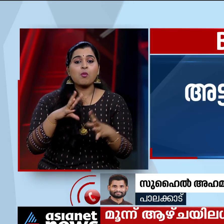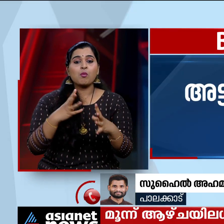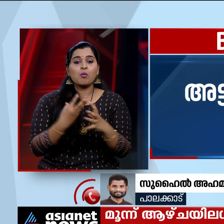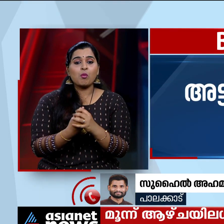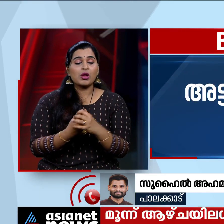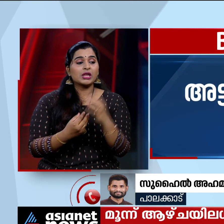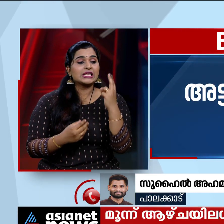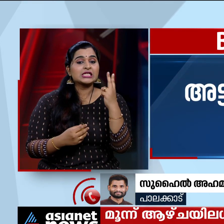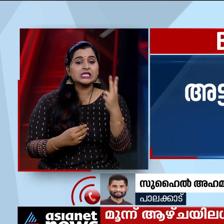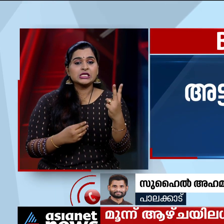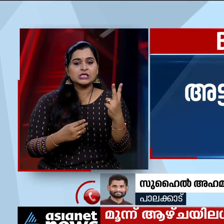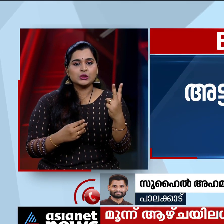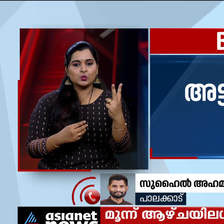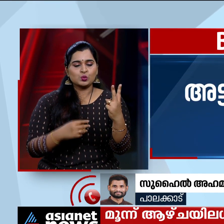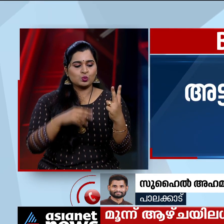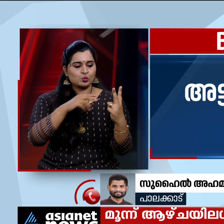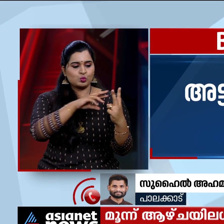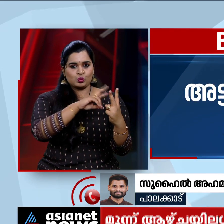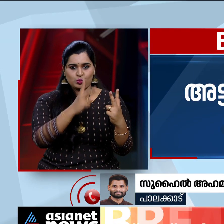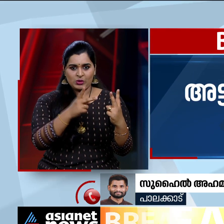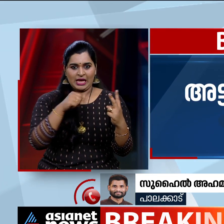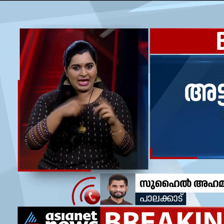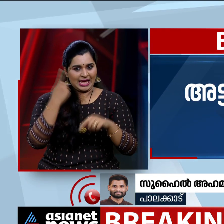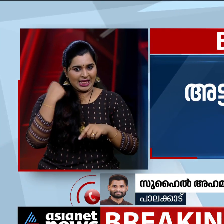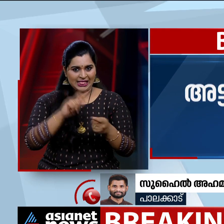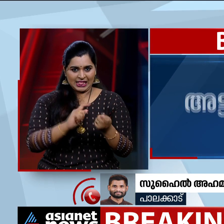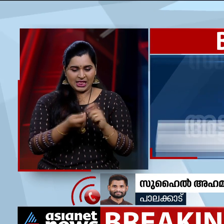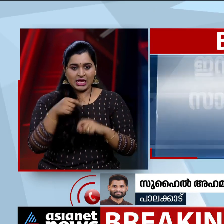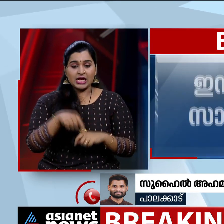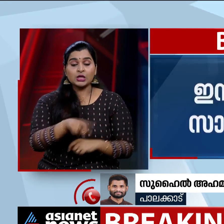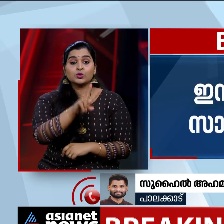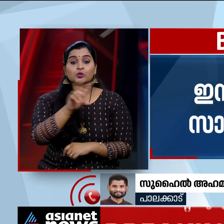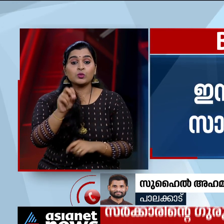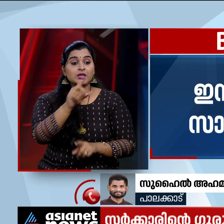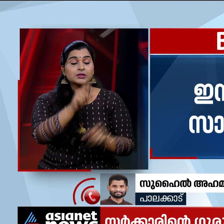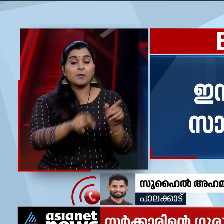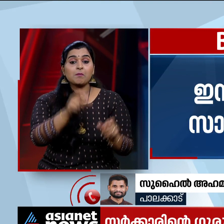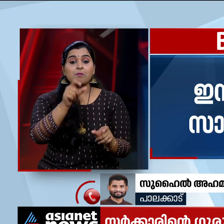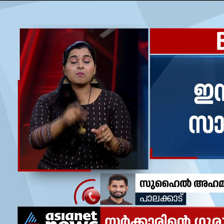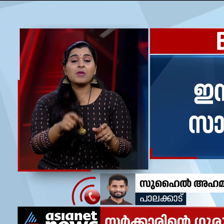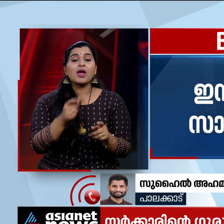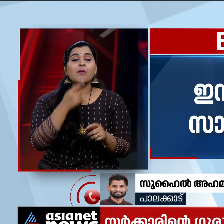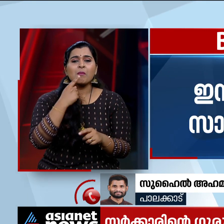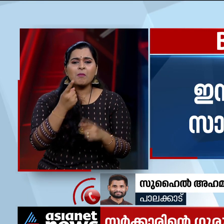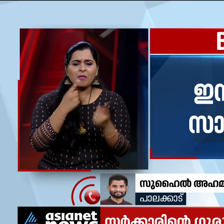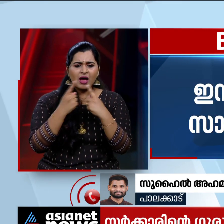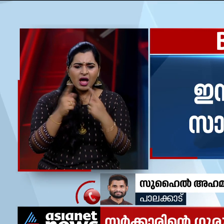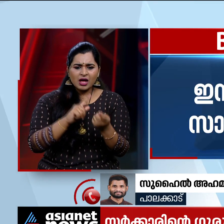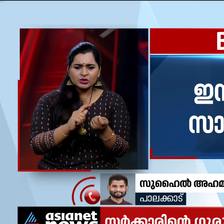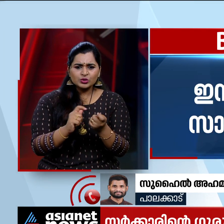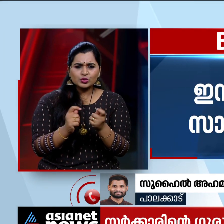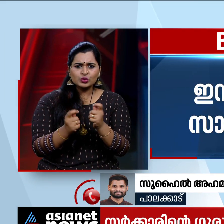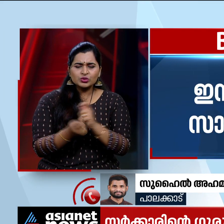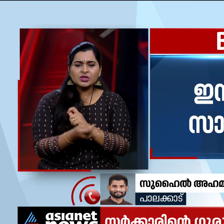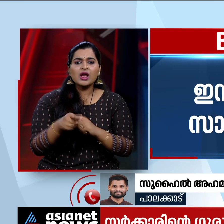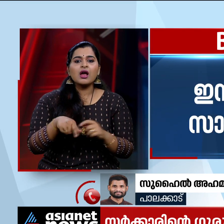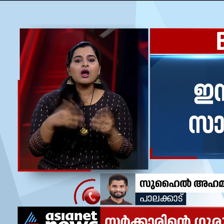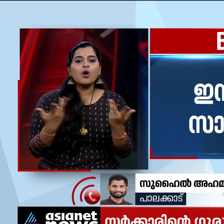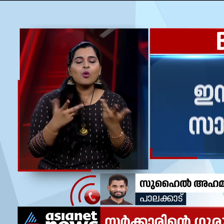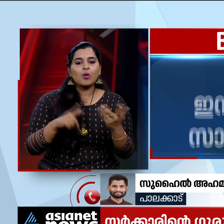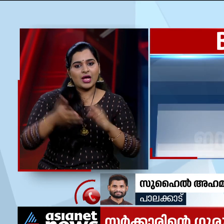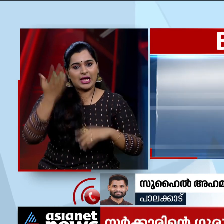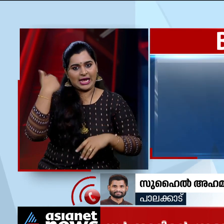ഇന്ന് 4 വിസ്തരിച്ചത്. 32 മുതൽ 35 വരെയുള്ള സാക്ഷികൾ 4 മുക്കാലി സ്വദേശികളാണ്. 4 നേരത്തെ